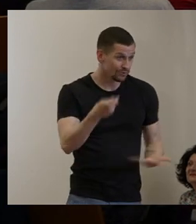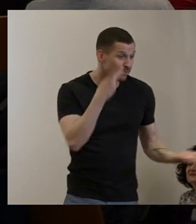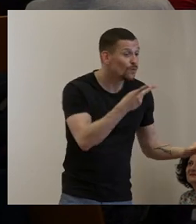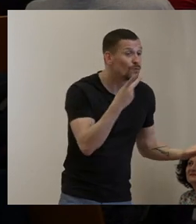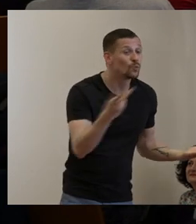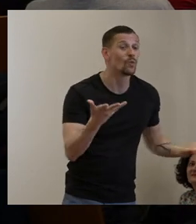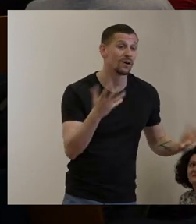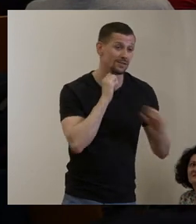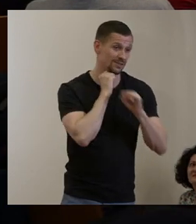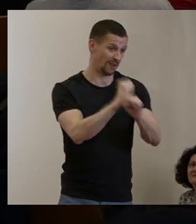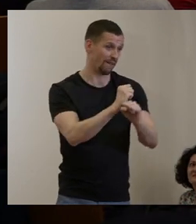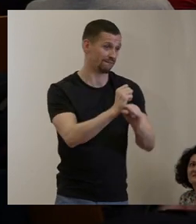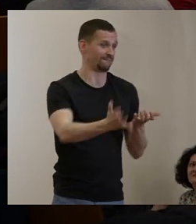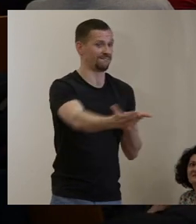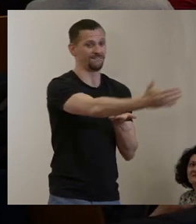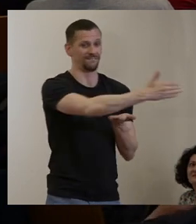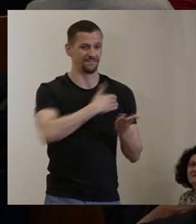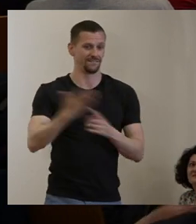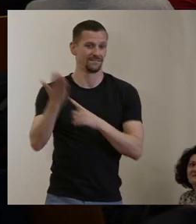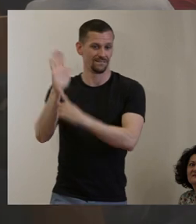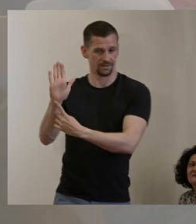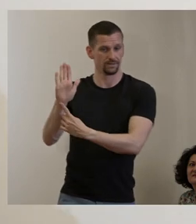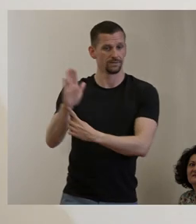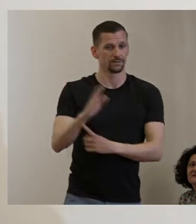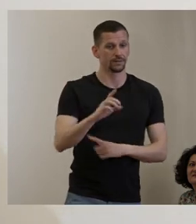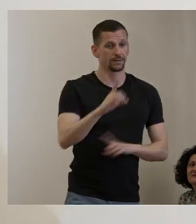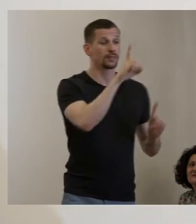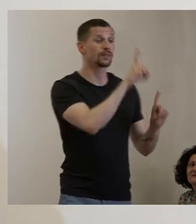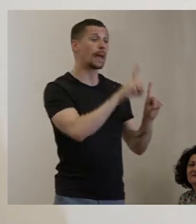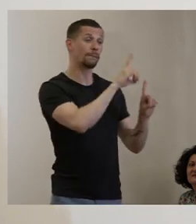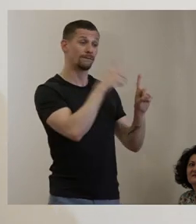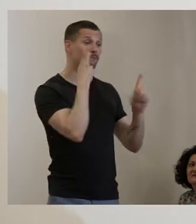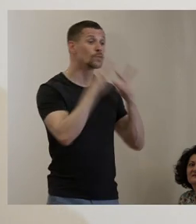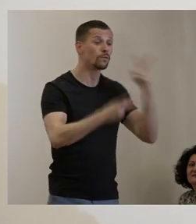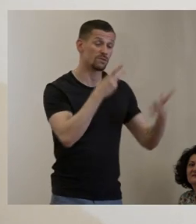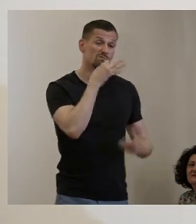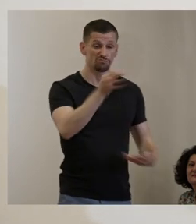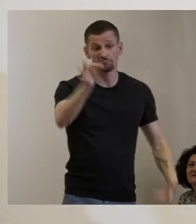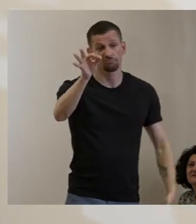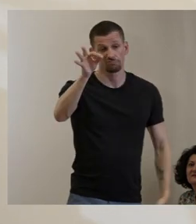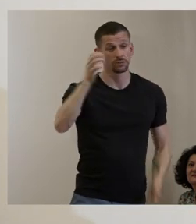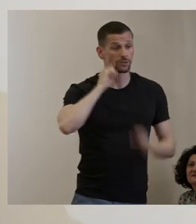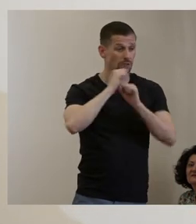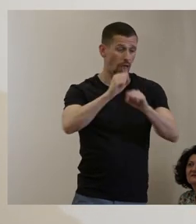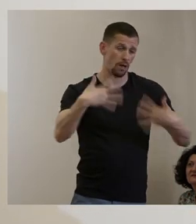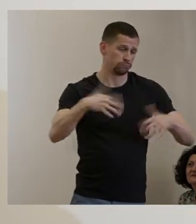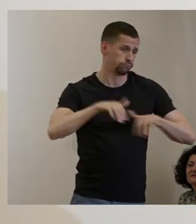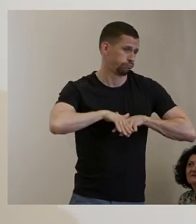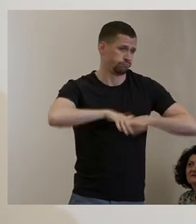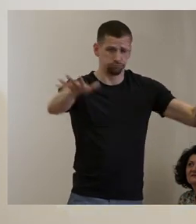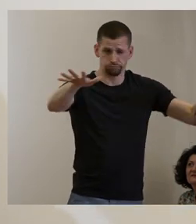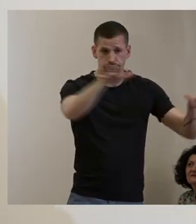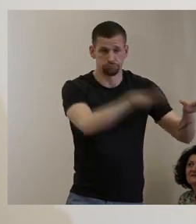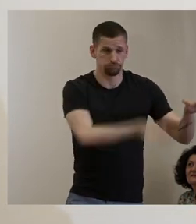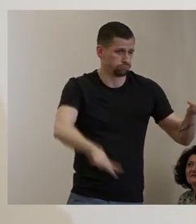partout. C'est à la fois un signe de richesse, c'est aussi le dernier soutien dans la pauvreté. Il a des images très